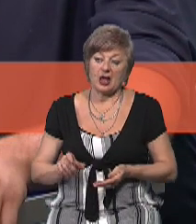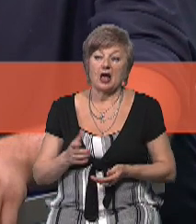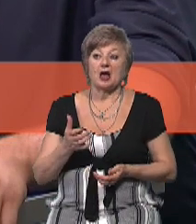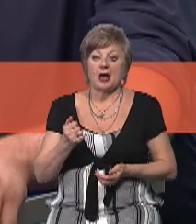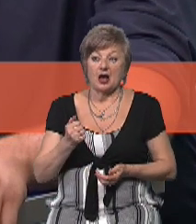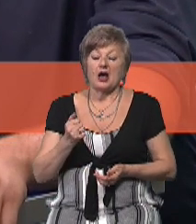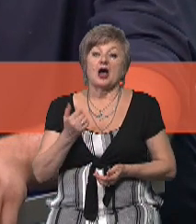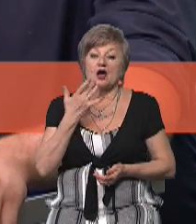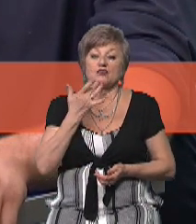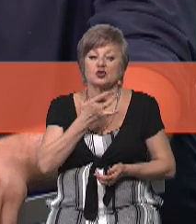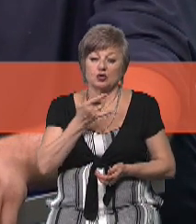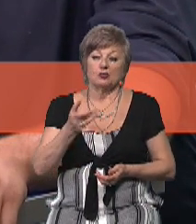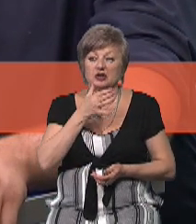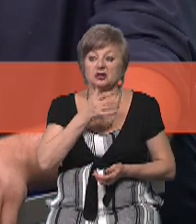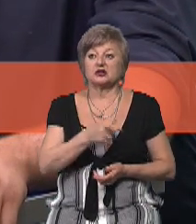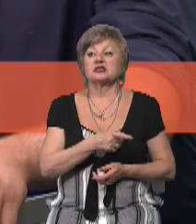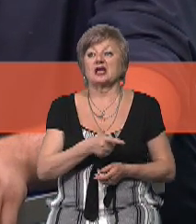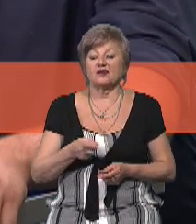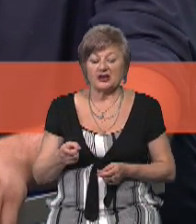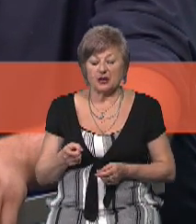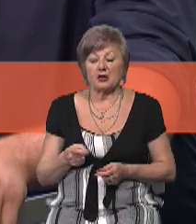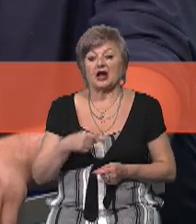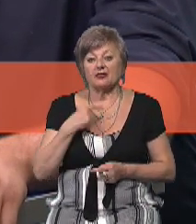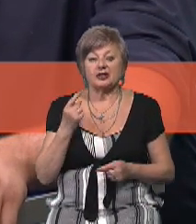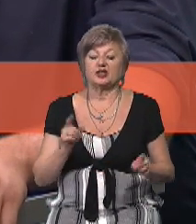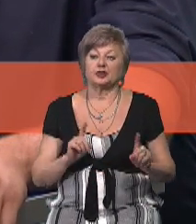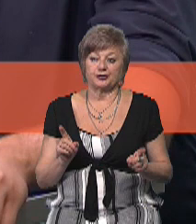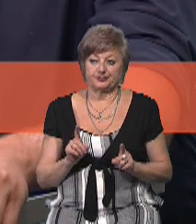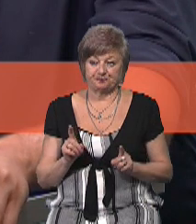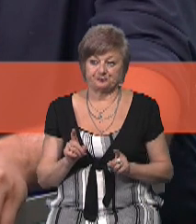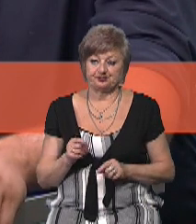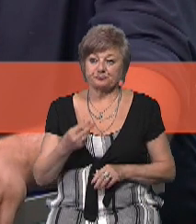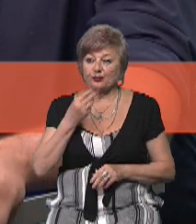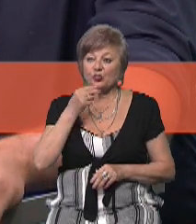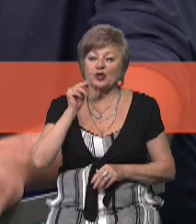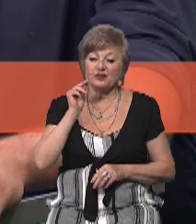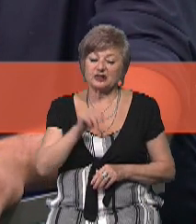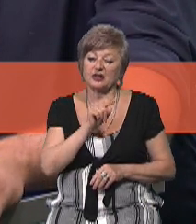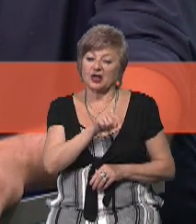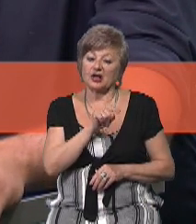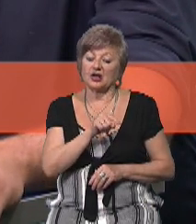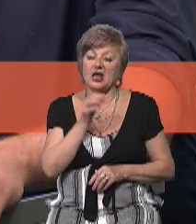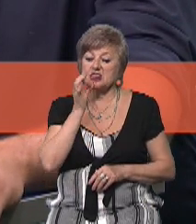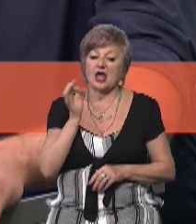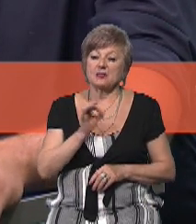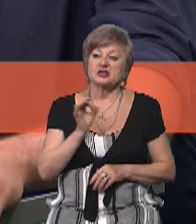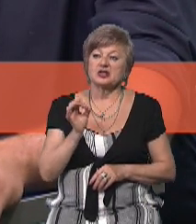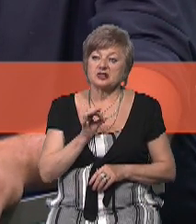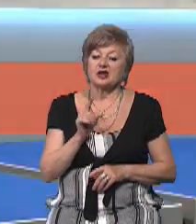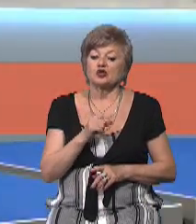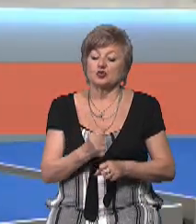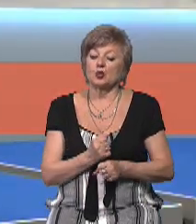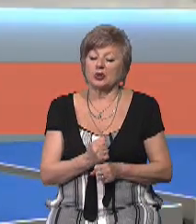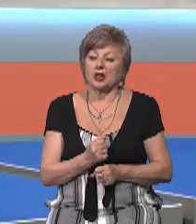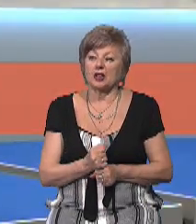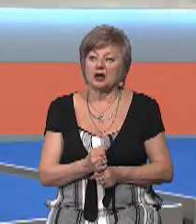в радянський час потім от міф був про те, що звинувачили в цьому німців, да, в усьому, що там творилося,